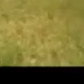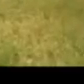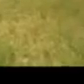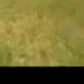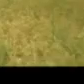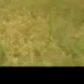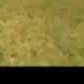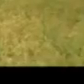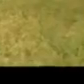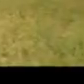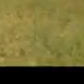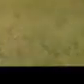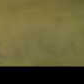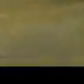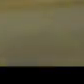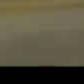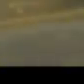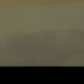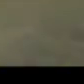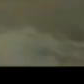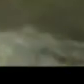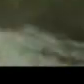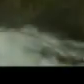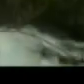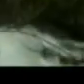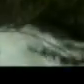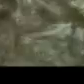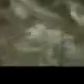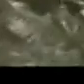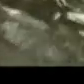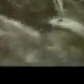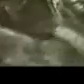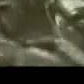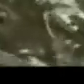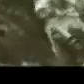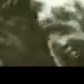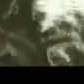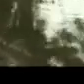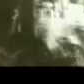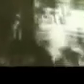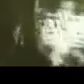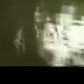ต้องพิสูจน์ว่าตนได้ทำอะไร